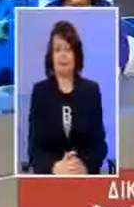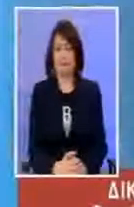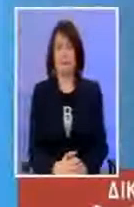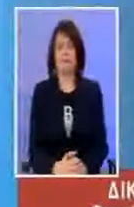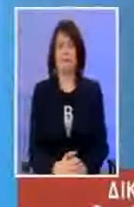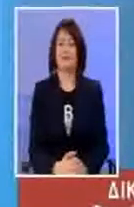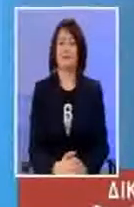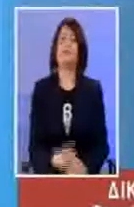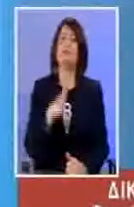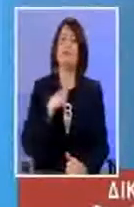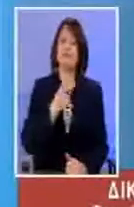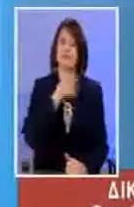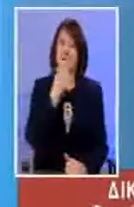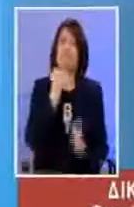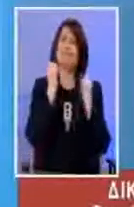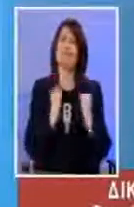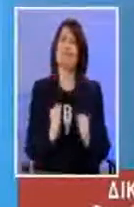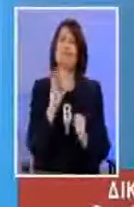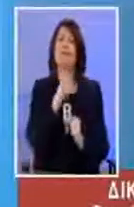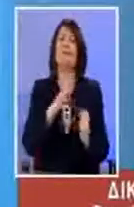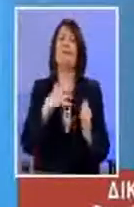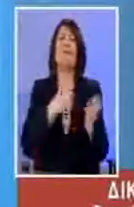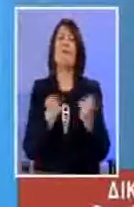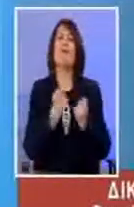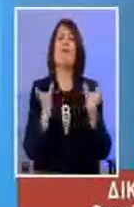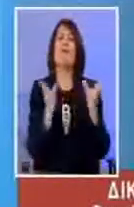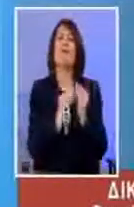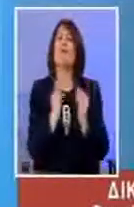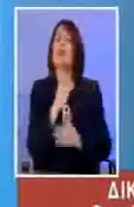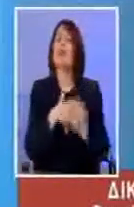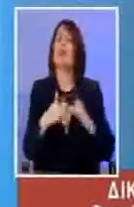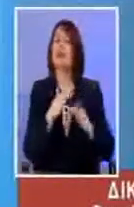θα ήθελα να πω τα βασικά σημεία της Ευρωπαϊκής Στρατηγικής για την αναπηρία.